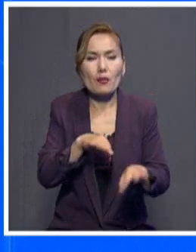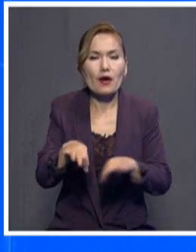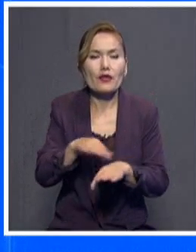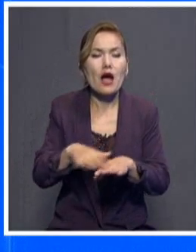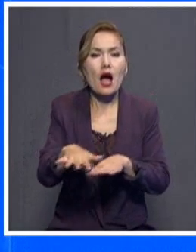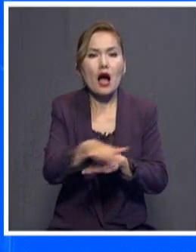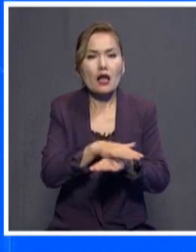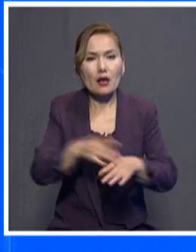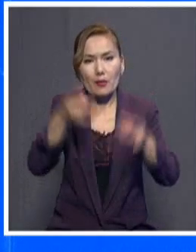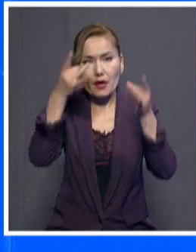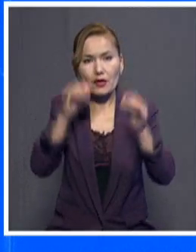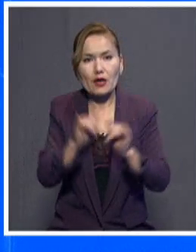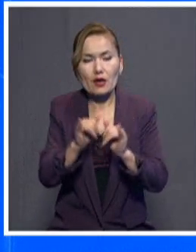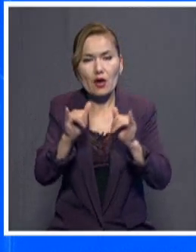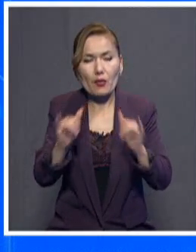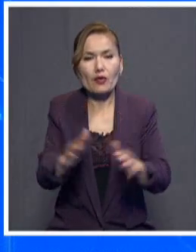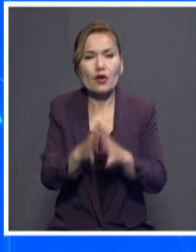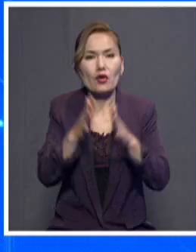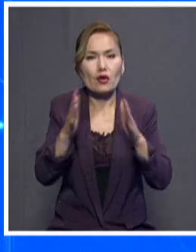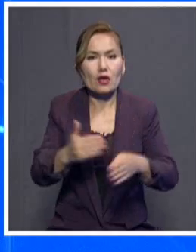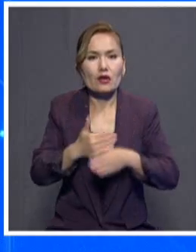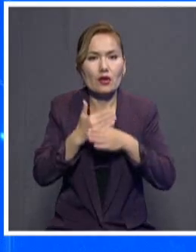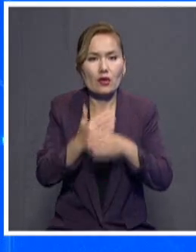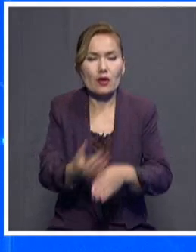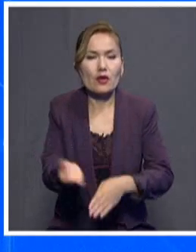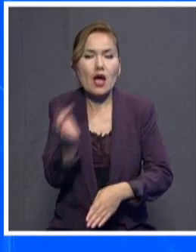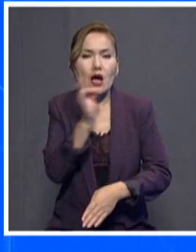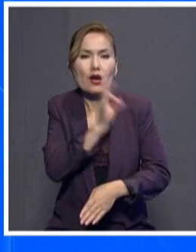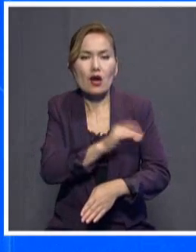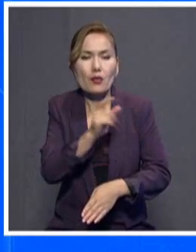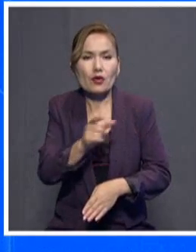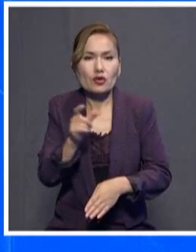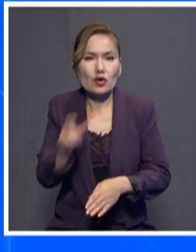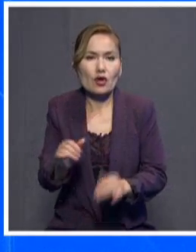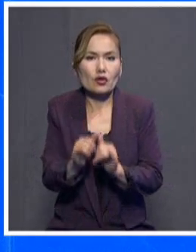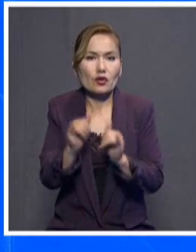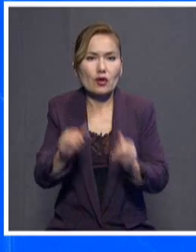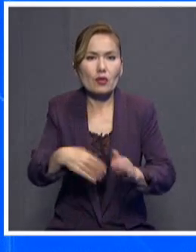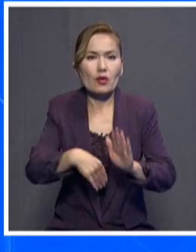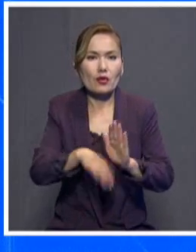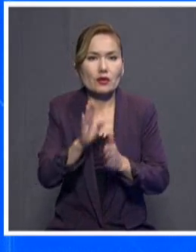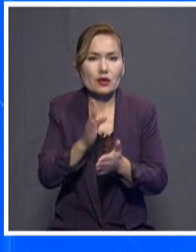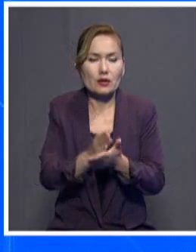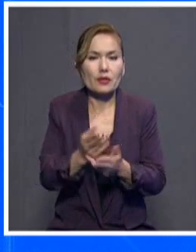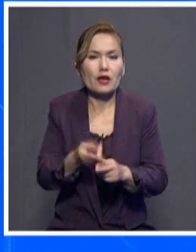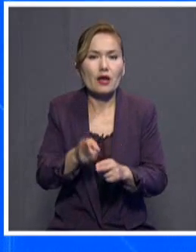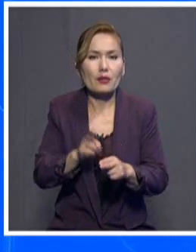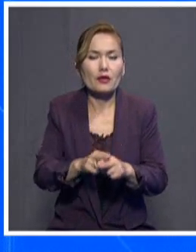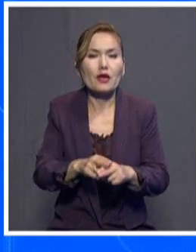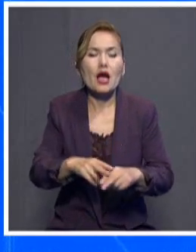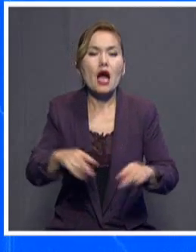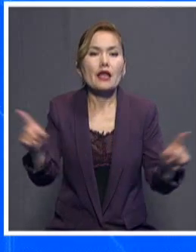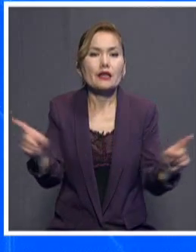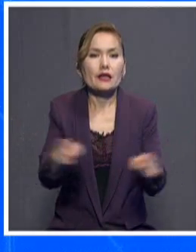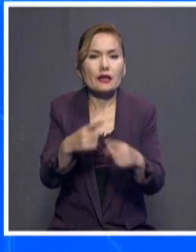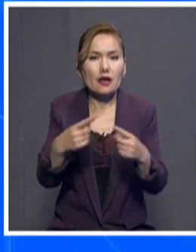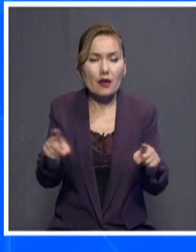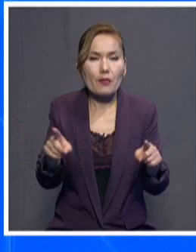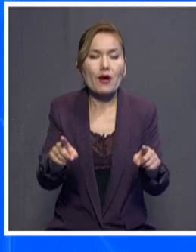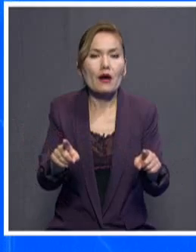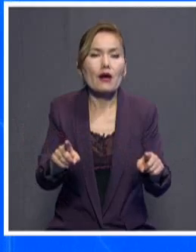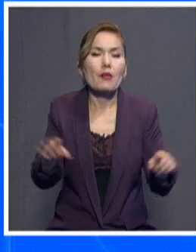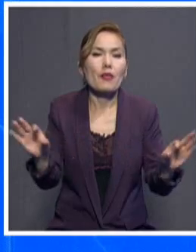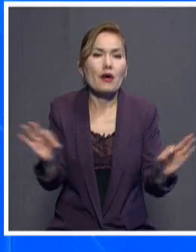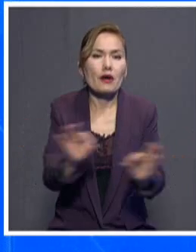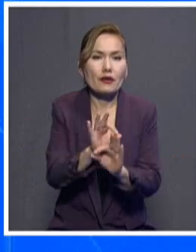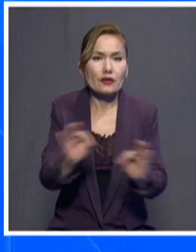жасампаз мәдениетін дамыту жолында тер төгіп жүрген азаматтардың еңбегін елге көрсетуге мүмкіндік берді. Солардың бірі белгілі дирижер Арман